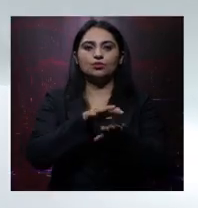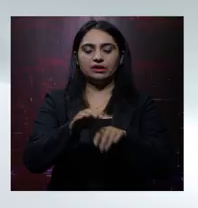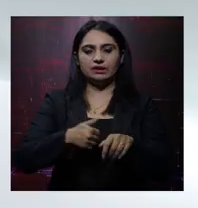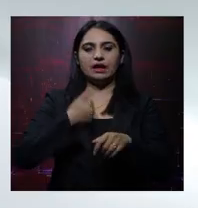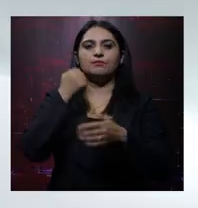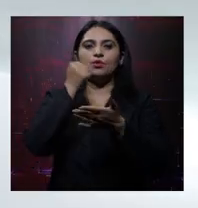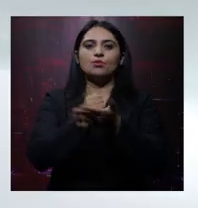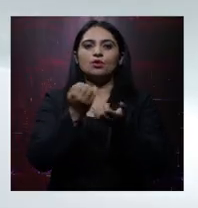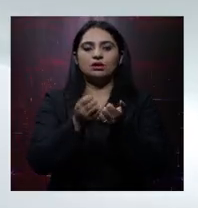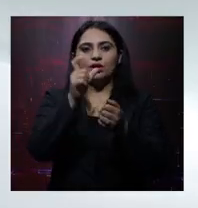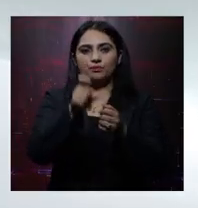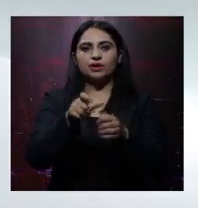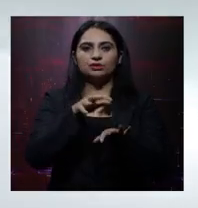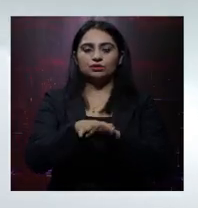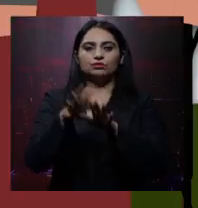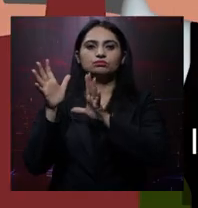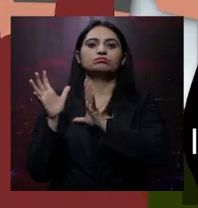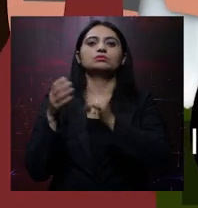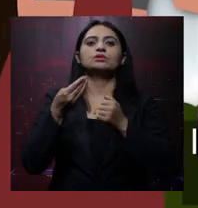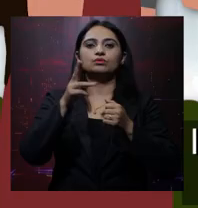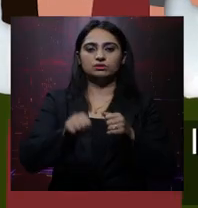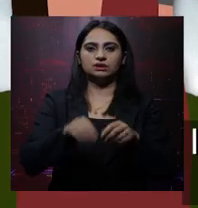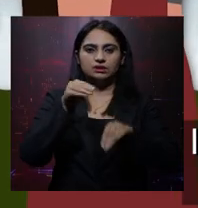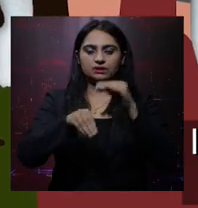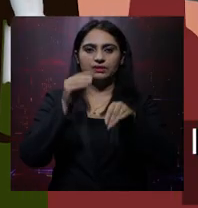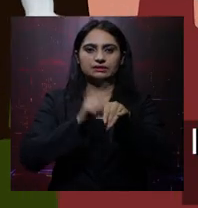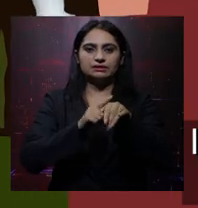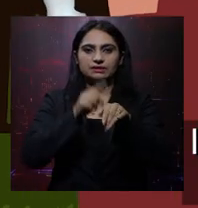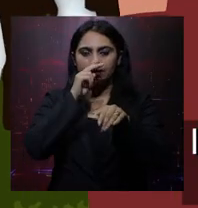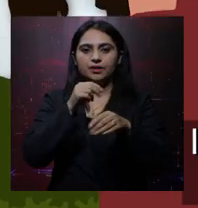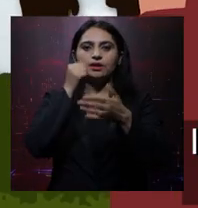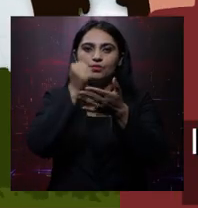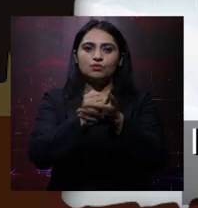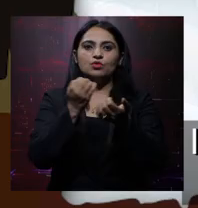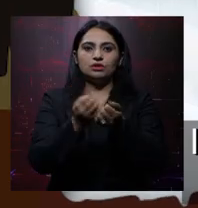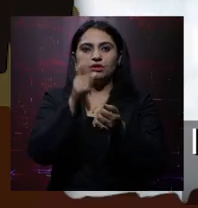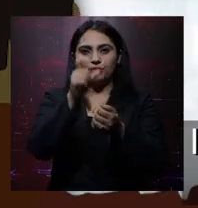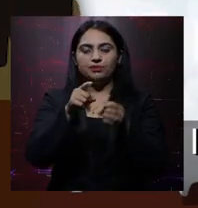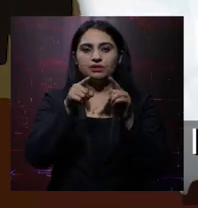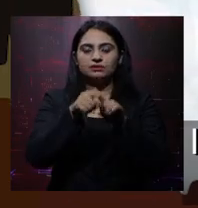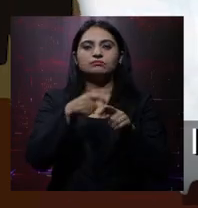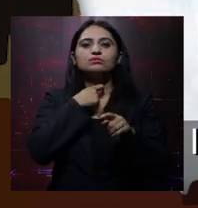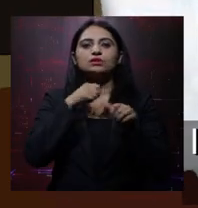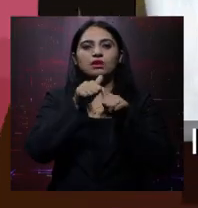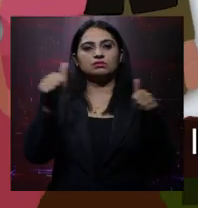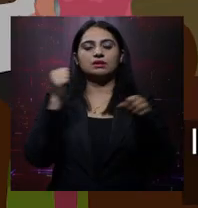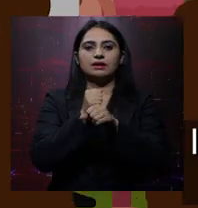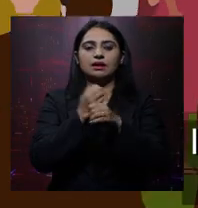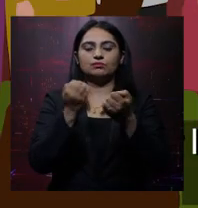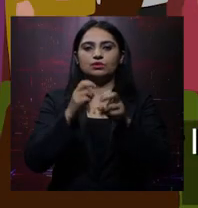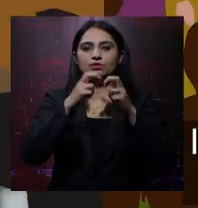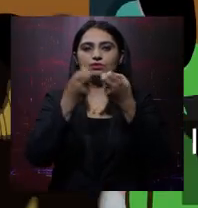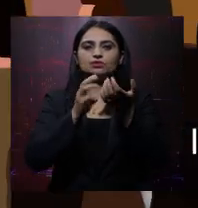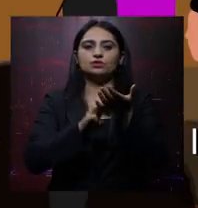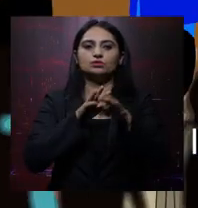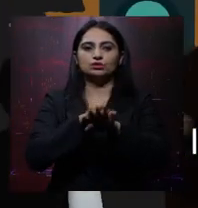आफ्ना मतदाताप्रति उत्तरदायी हुन्छन्। निर्वाचनको समयमा मतदाता समक्ष गरेको प्रतिबद्धता अनुसार काम गर्नु